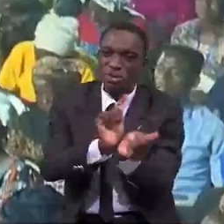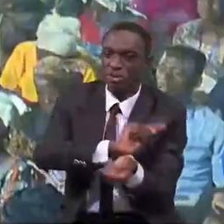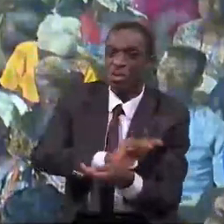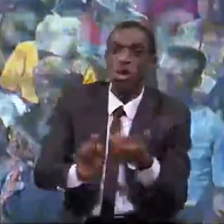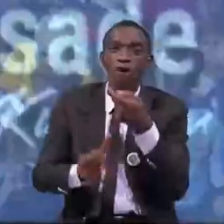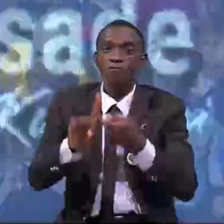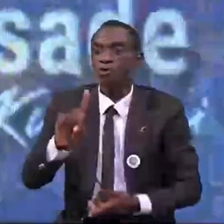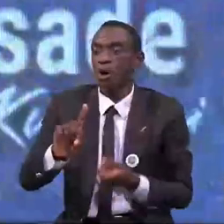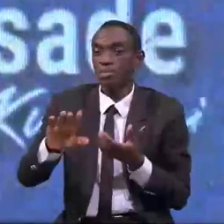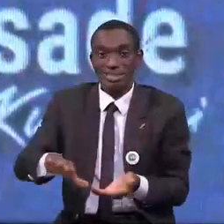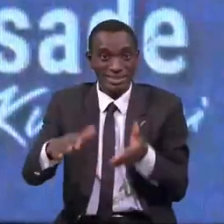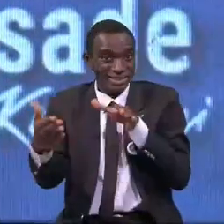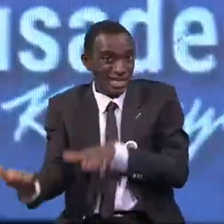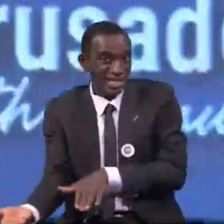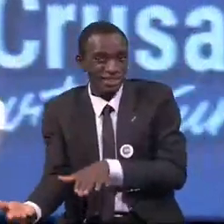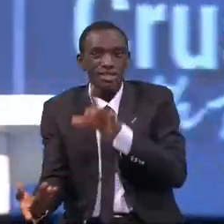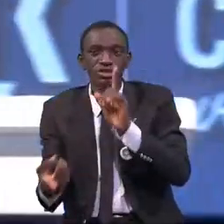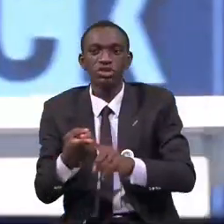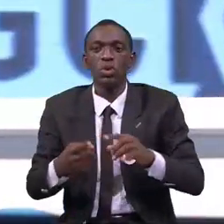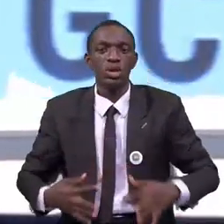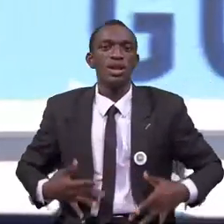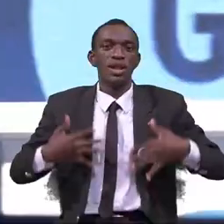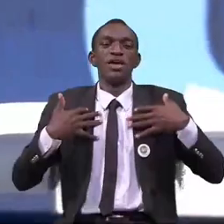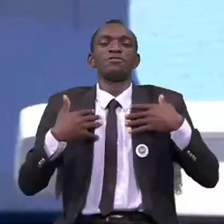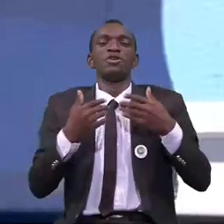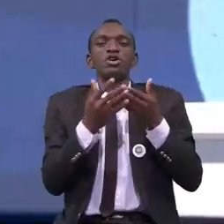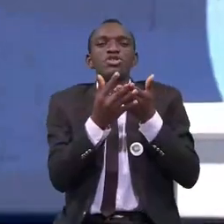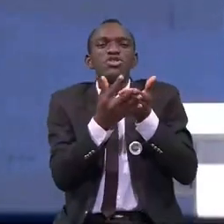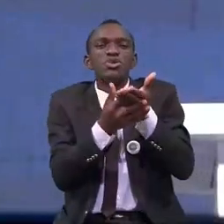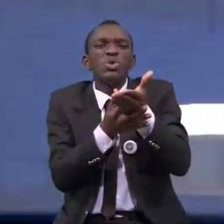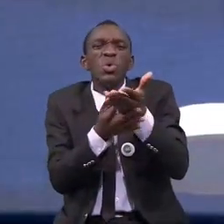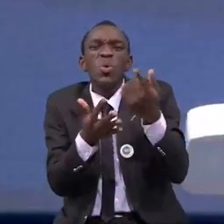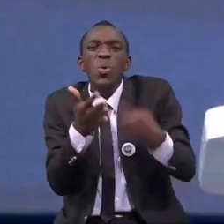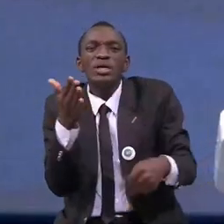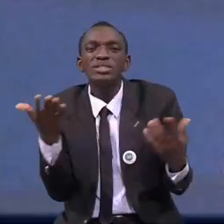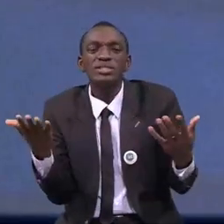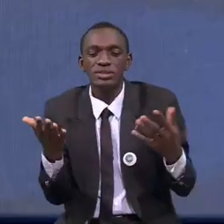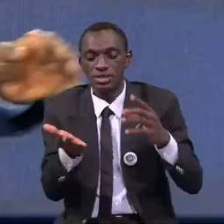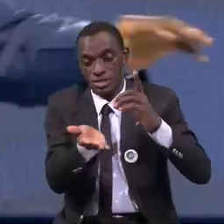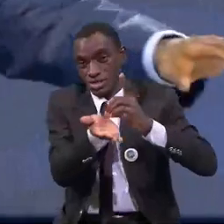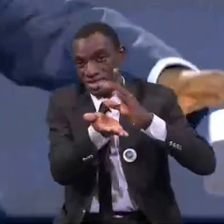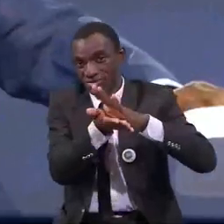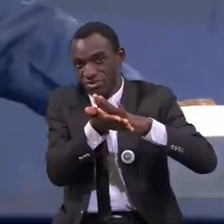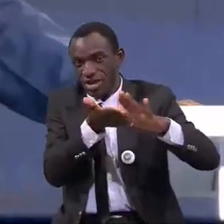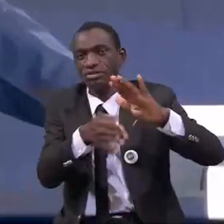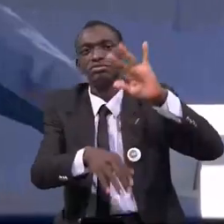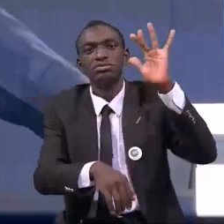faiblesse la transformation de la mort à la vie par la touche